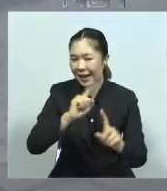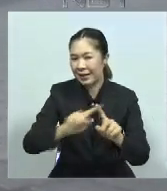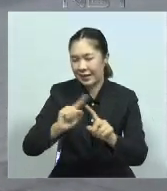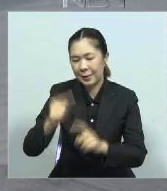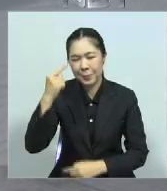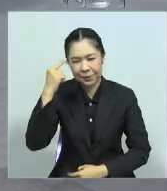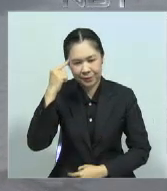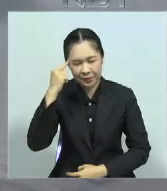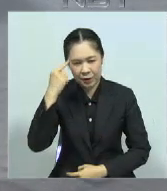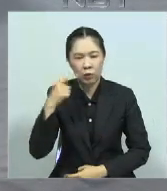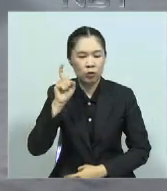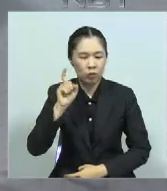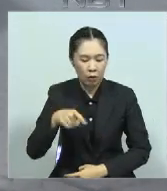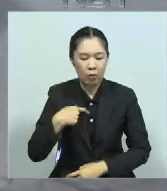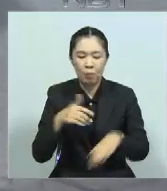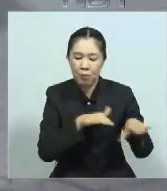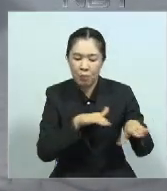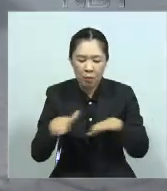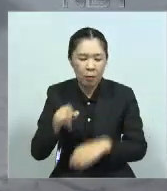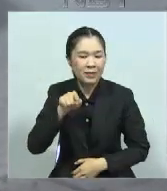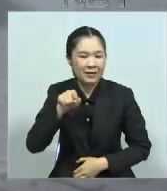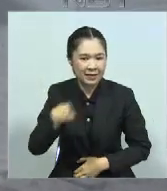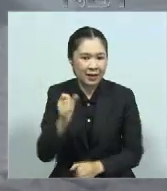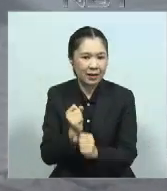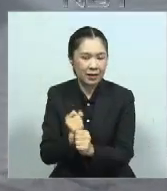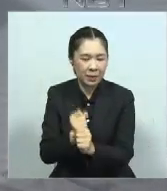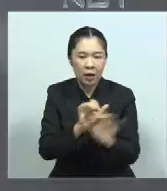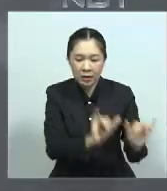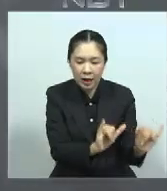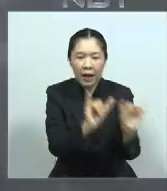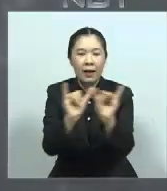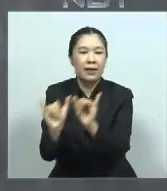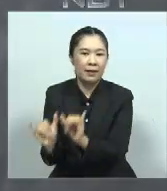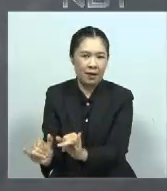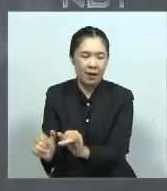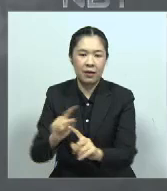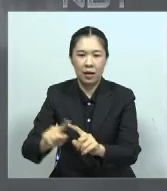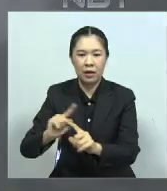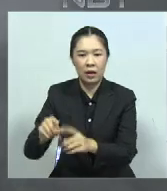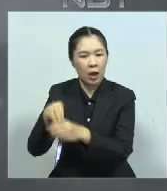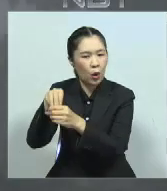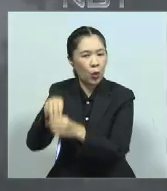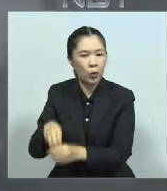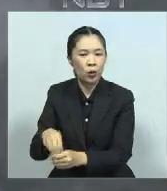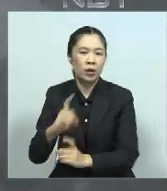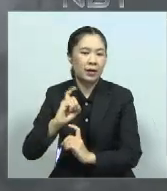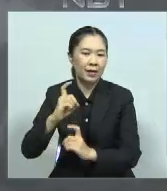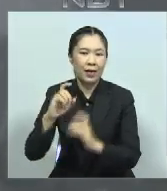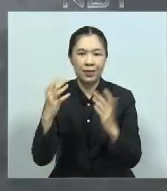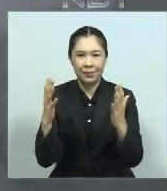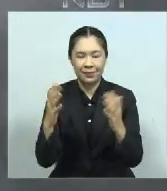าชนนะคะก็จะต้องมีการเตรียมการแล้วก็สั่งการในการอพยพออกมาในพื้นที่ให้มาอยู่ในพื้นที่ปลอดภัย